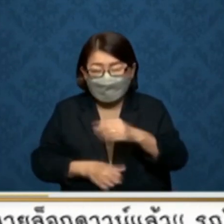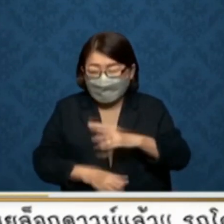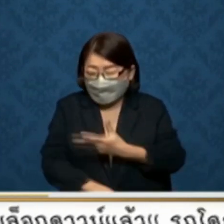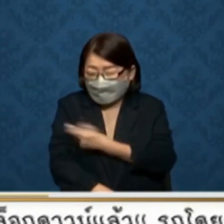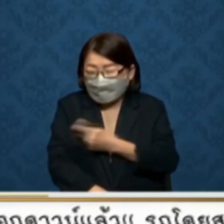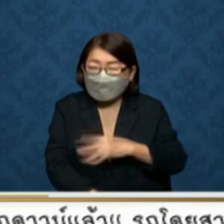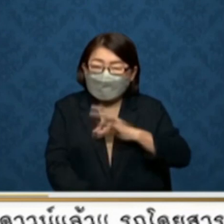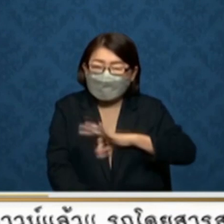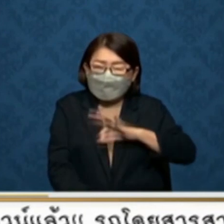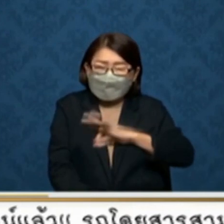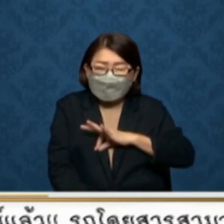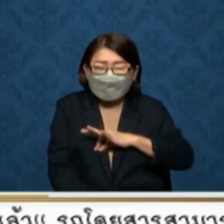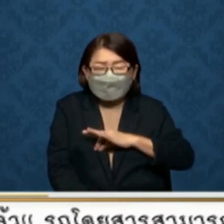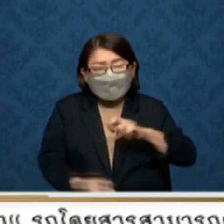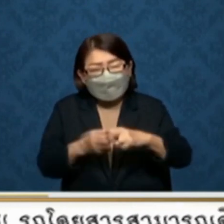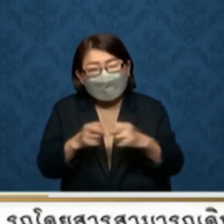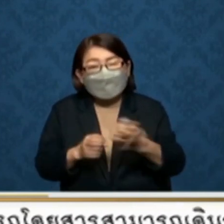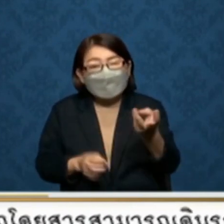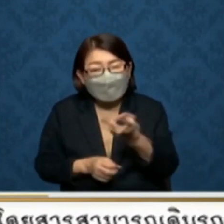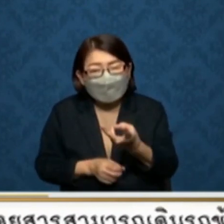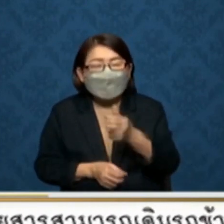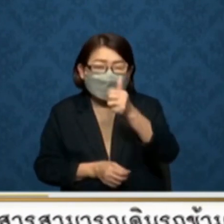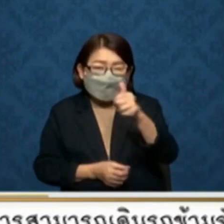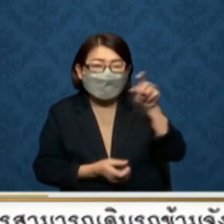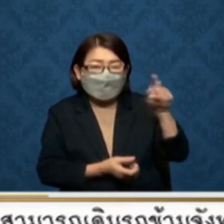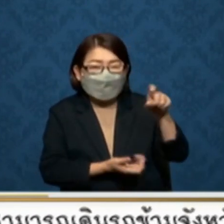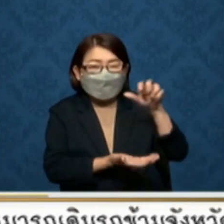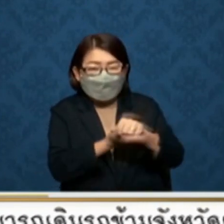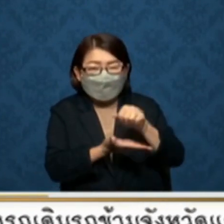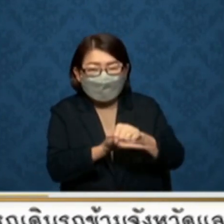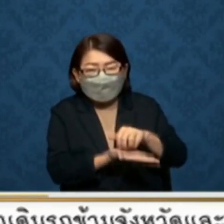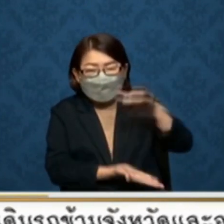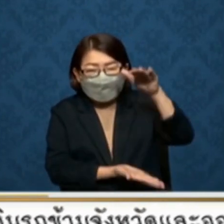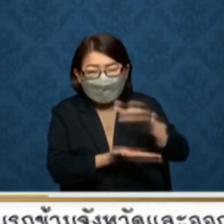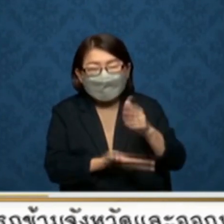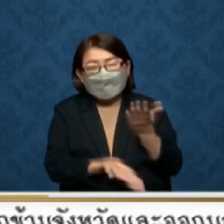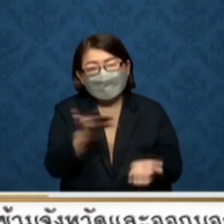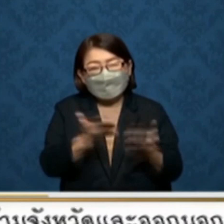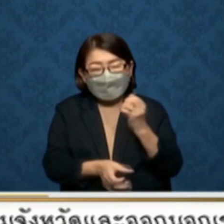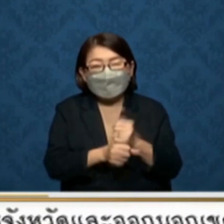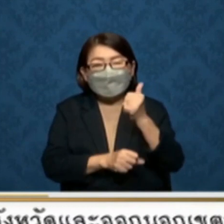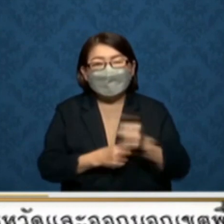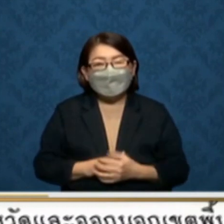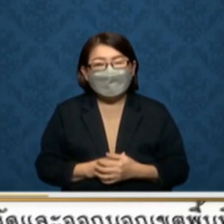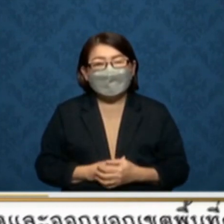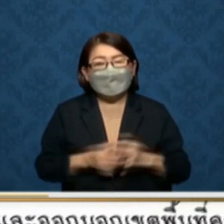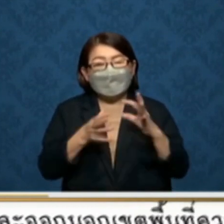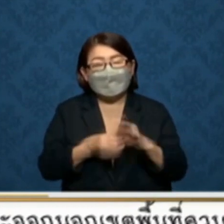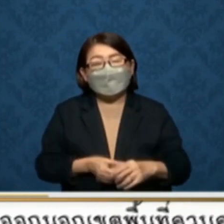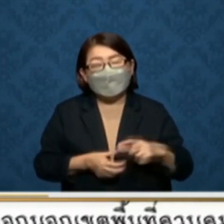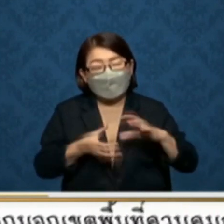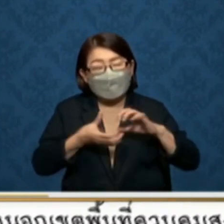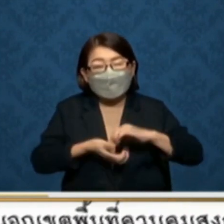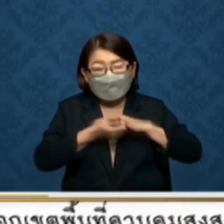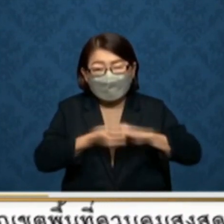ะธีรวัฒน์บอกว่าเนี่ย5ล้านน่ะเอาไปแจกกันเพื่อที่จะล็อบบี้เพื่อที่จะให้ผลโหวตผ่านในวันพรุ่งนี้หรือเปล่